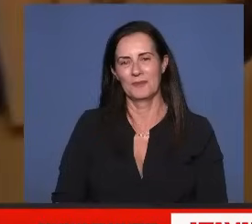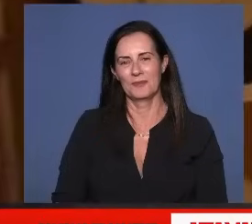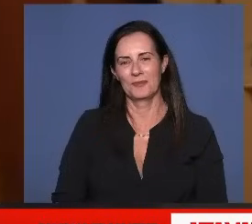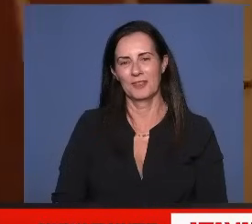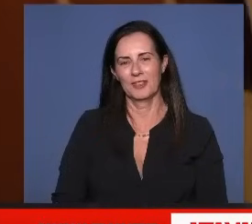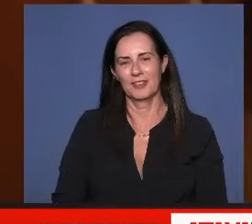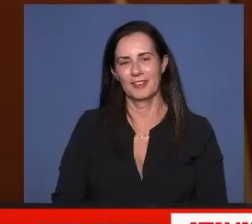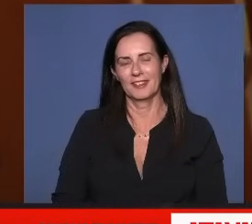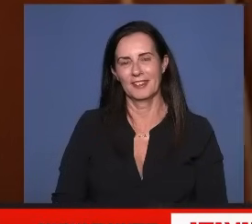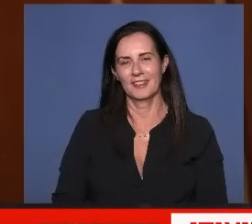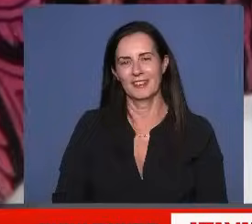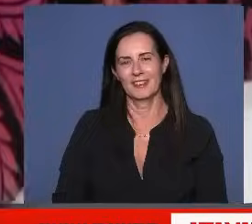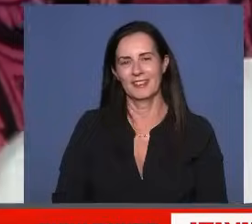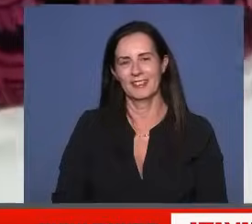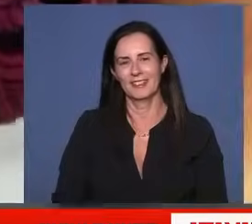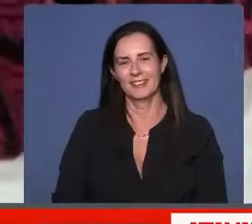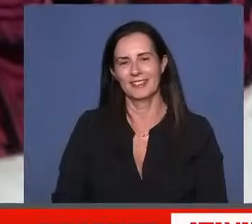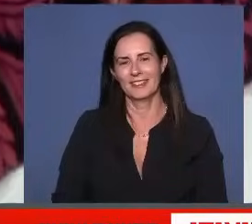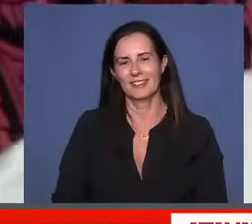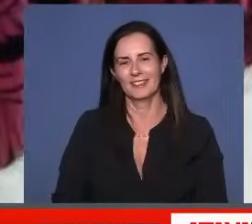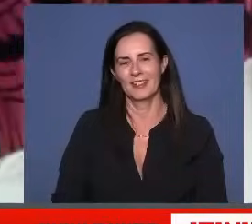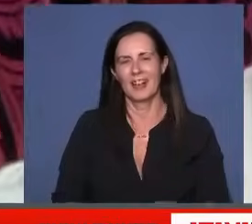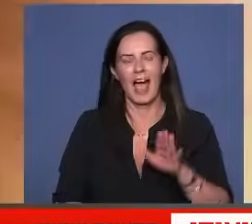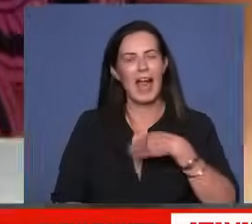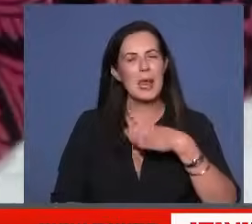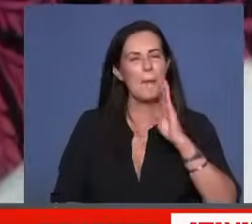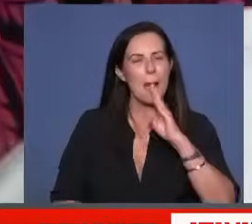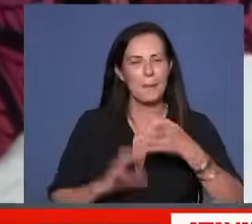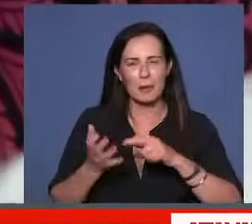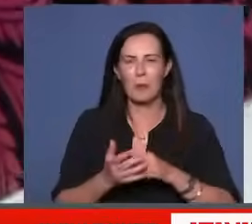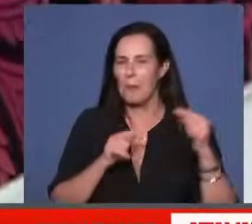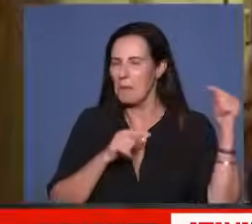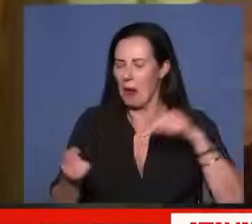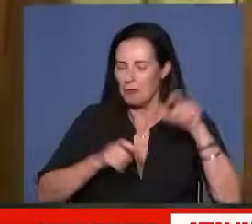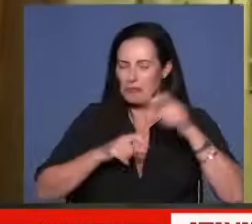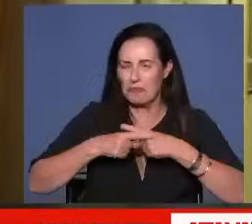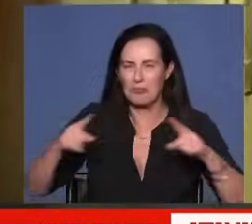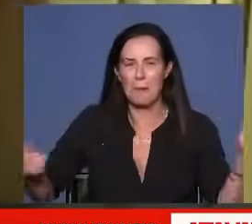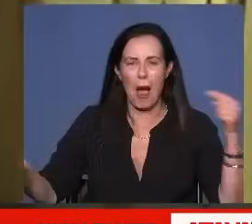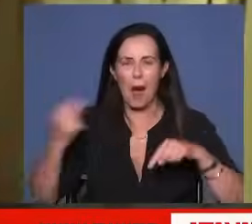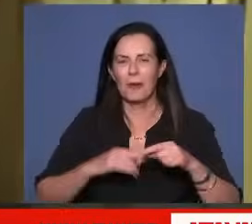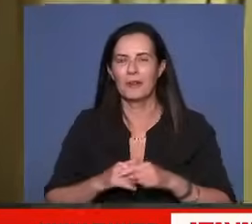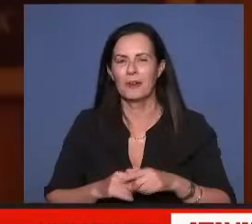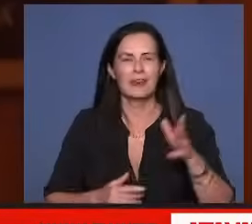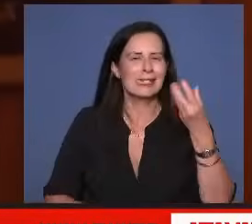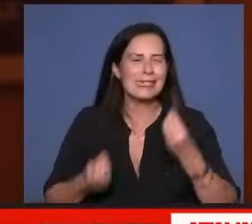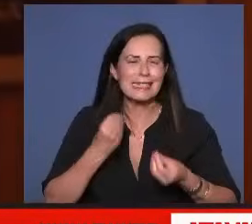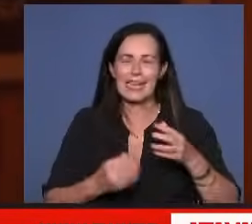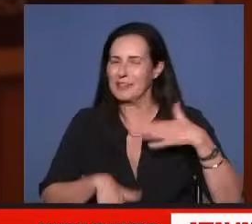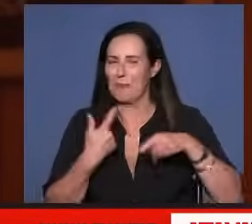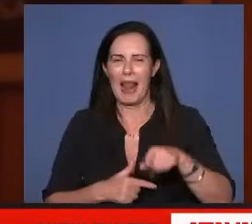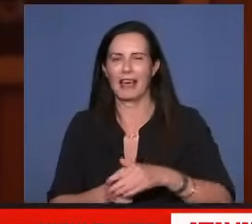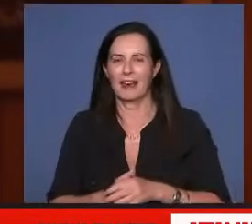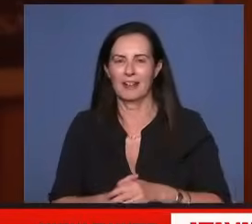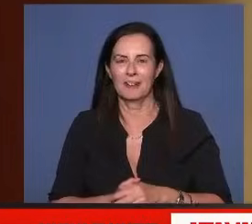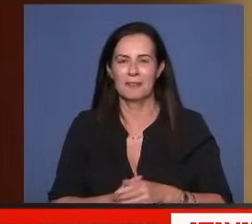אח שלי, תעשה לי צ'ייסר! אני ניהלתי שם הרי טבע בכרם שלום, באו לי אנשים מכל הסוגים, מכל הגוונים. קודם של סקס, זה של בלגן כבר. פצמר,